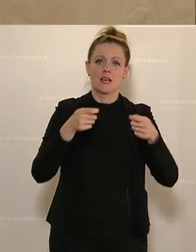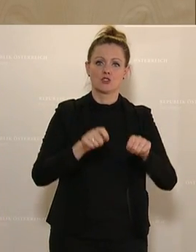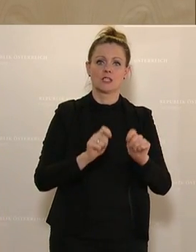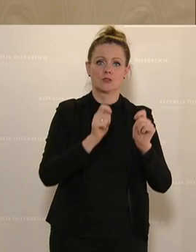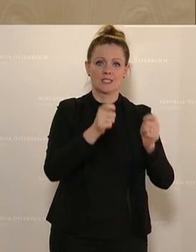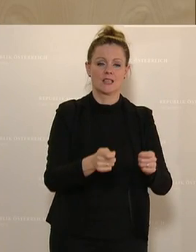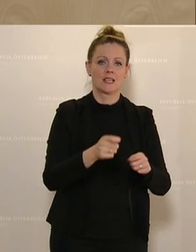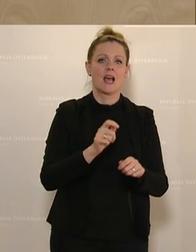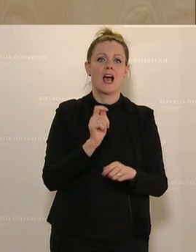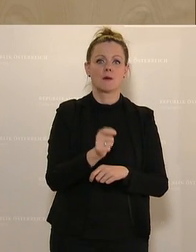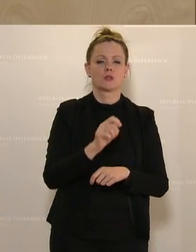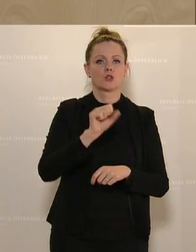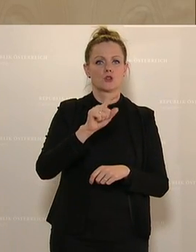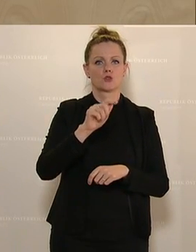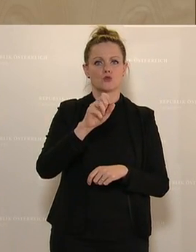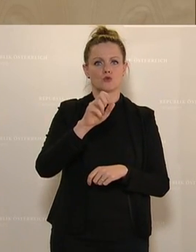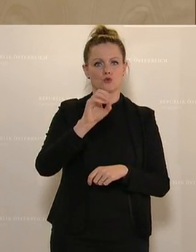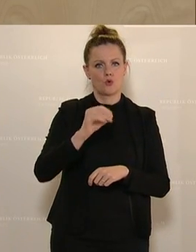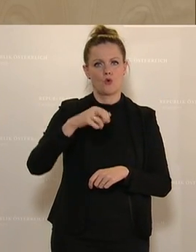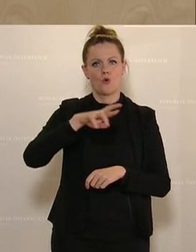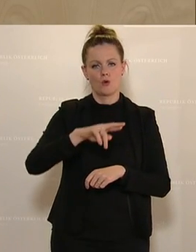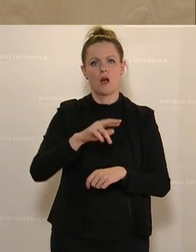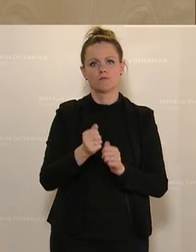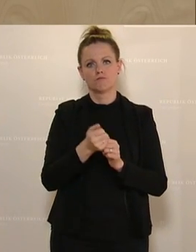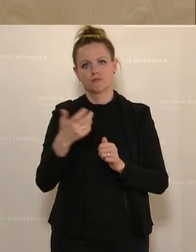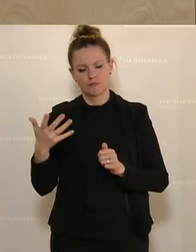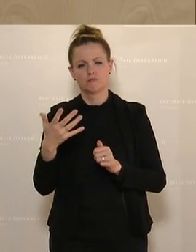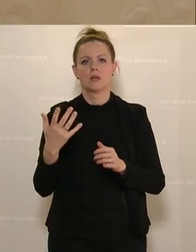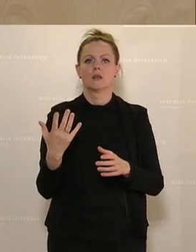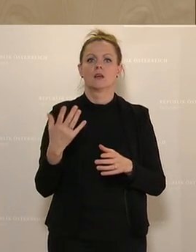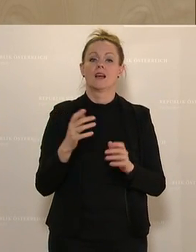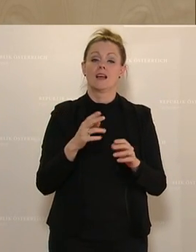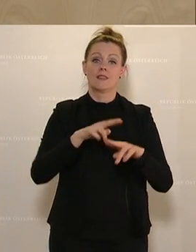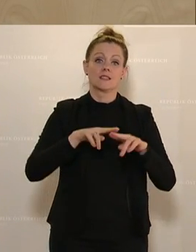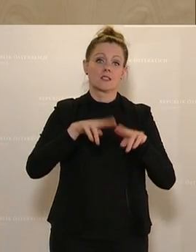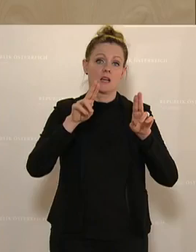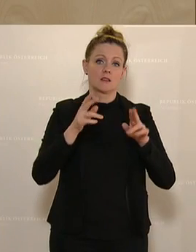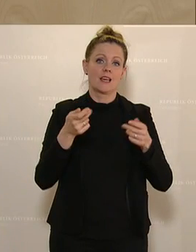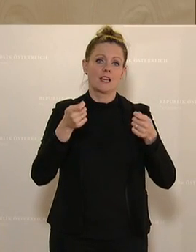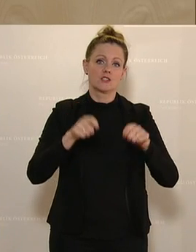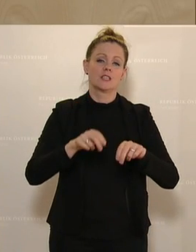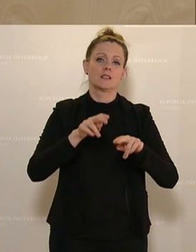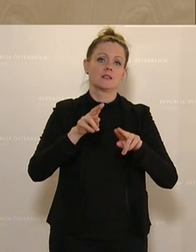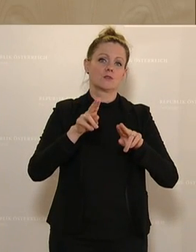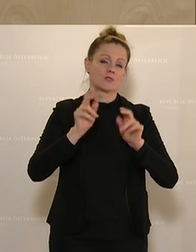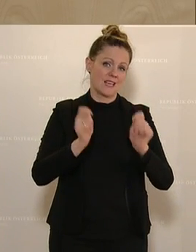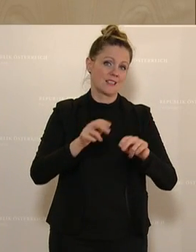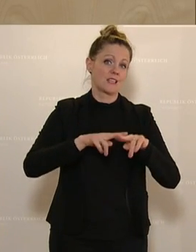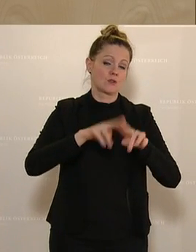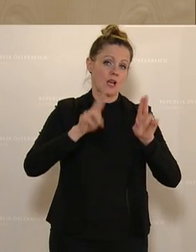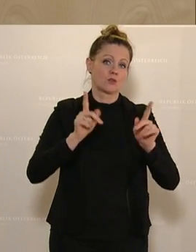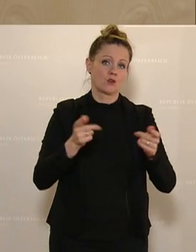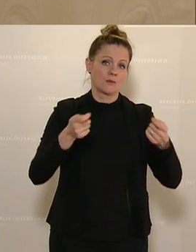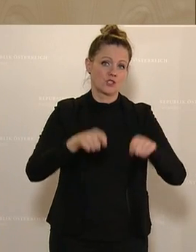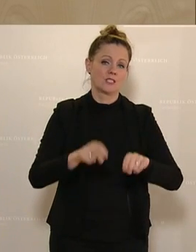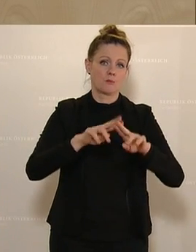Entschließungsantrag der Abgeordneten Stöger-Zaritz, Magister Kotzer ein. Der Entschließungsantrag der Nationalrat wolle